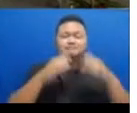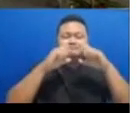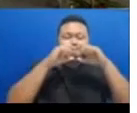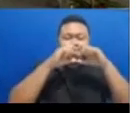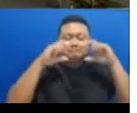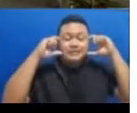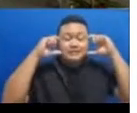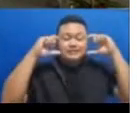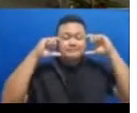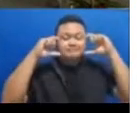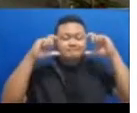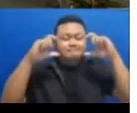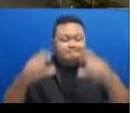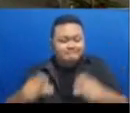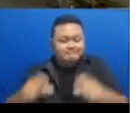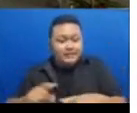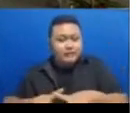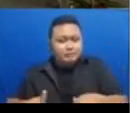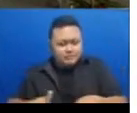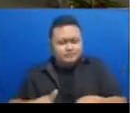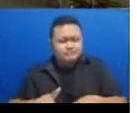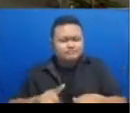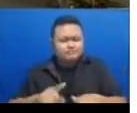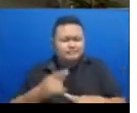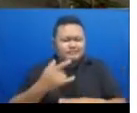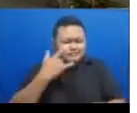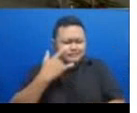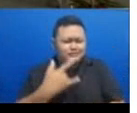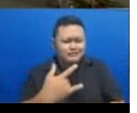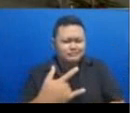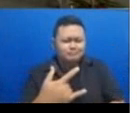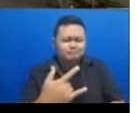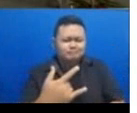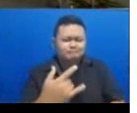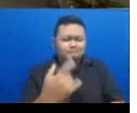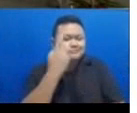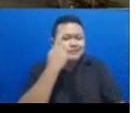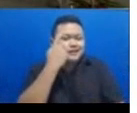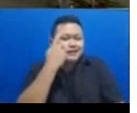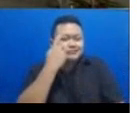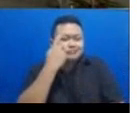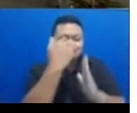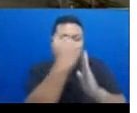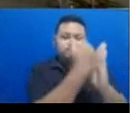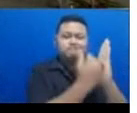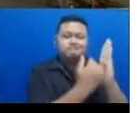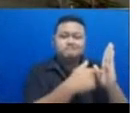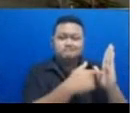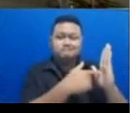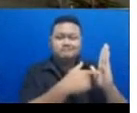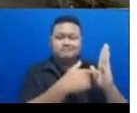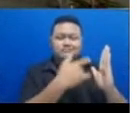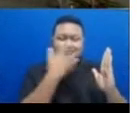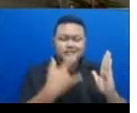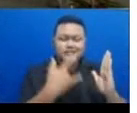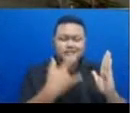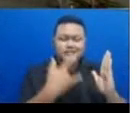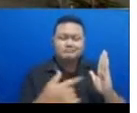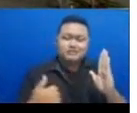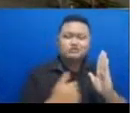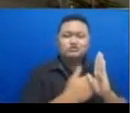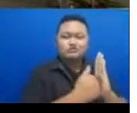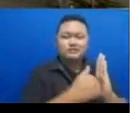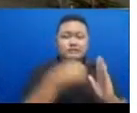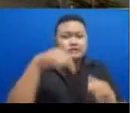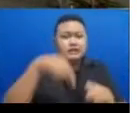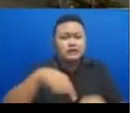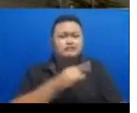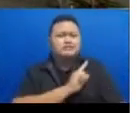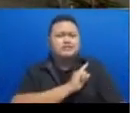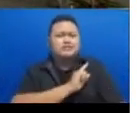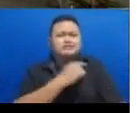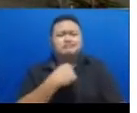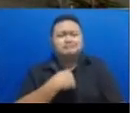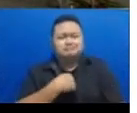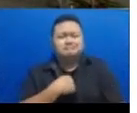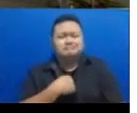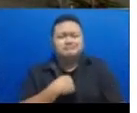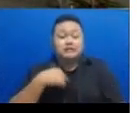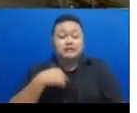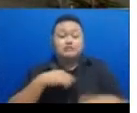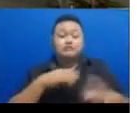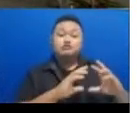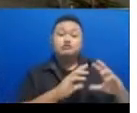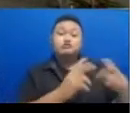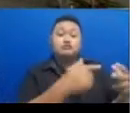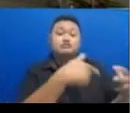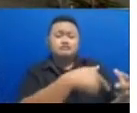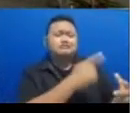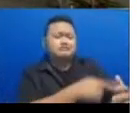terus menjaga protokol kesehatan, karena saya sekarang sedang sendirian nih Bapak Ibu, ada di ruangan kelas kita, ruangan